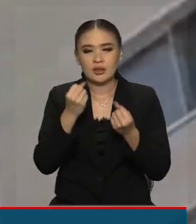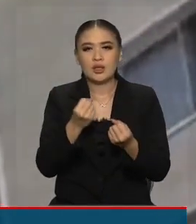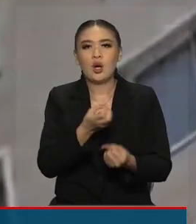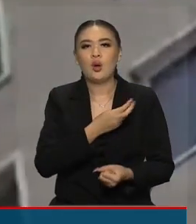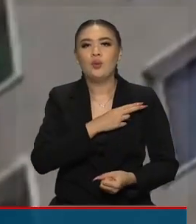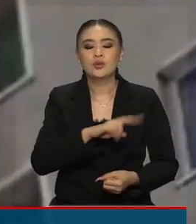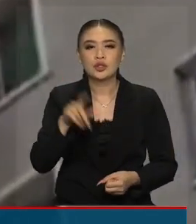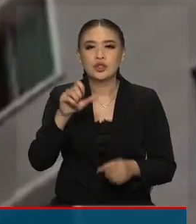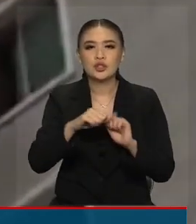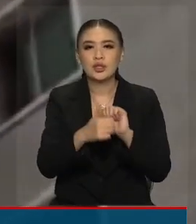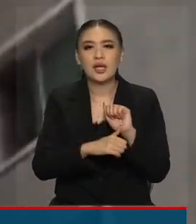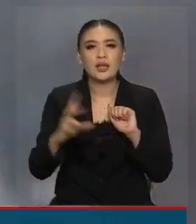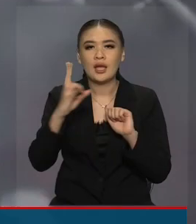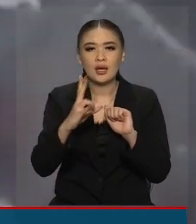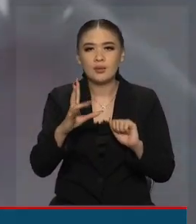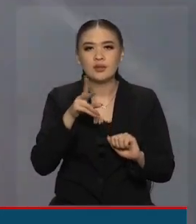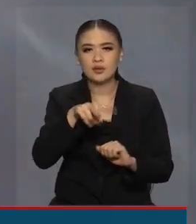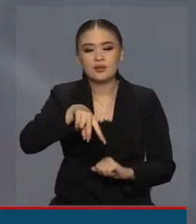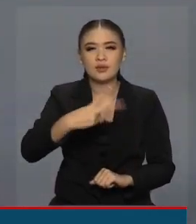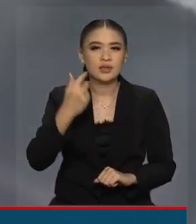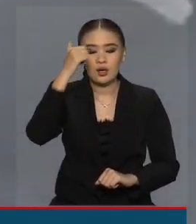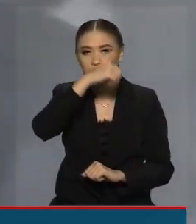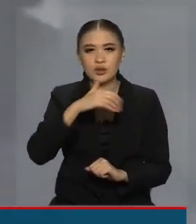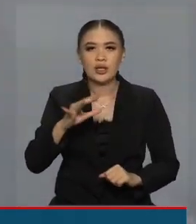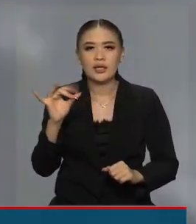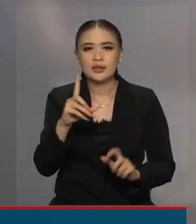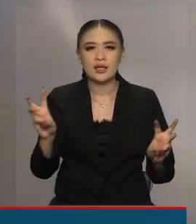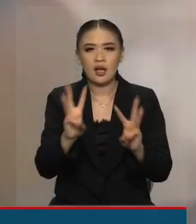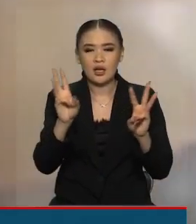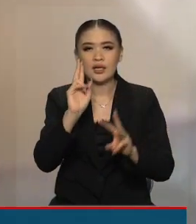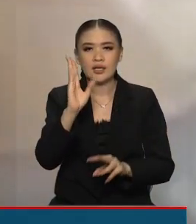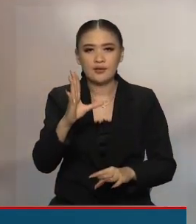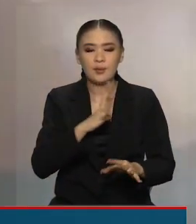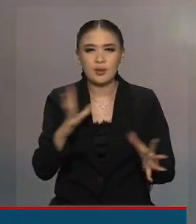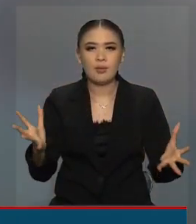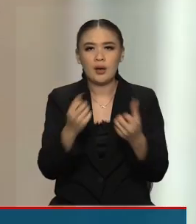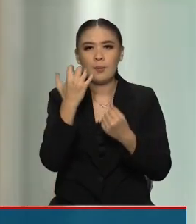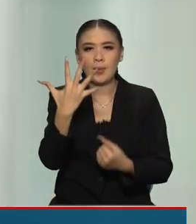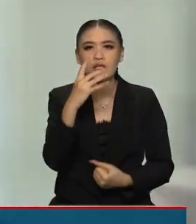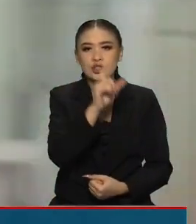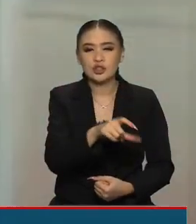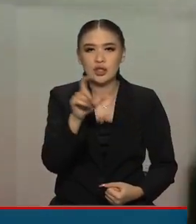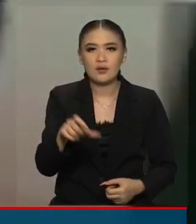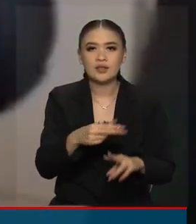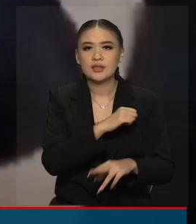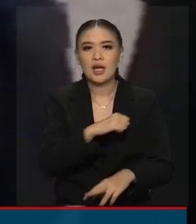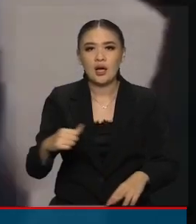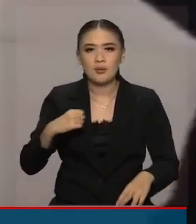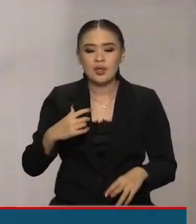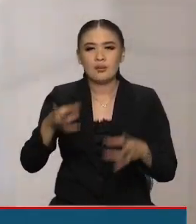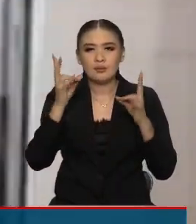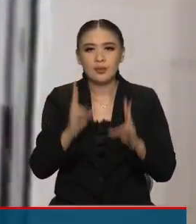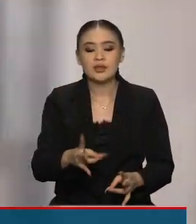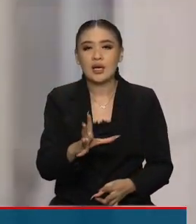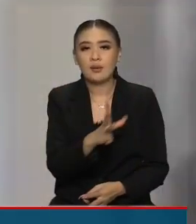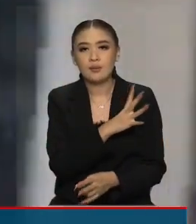Напомню, 16 ноября 2022 года из горящей квартиры пожарные спасли 5 человек. Сами огнеборцы серьезно